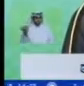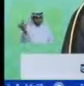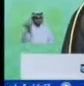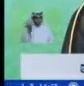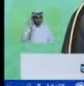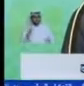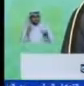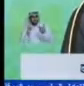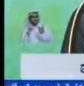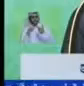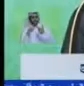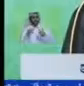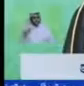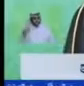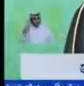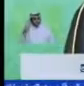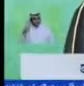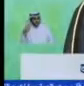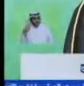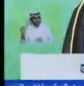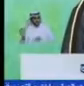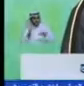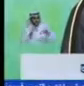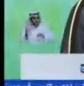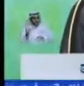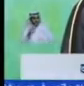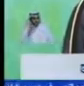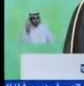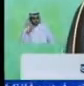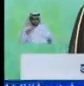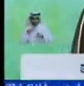ووضع الخطط الكفيلة بالتصدي له،